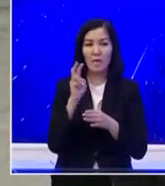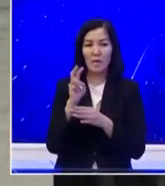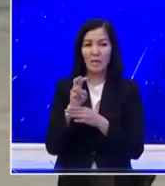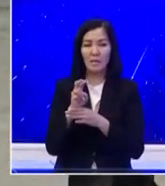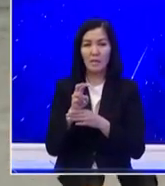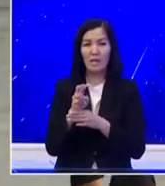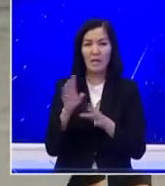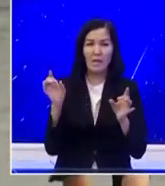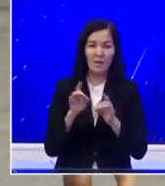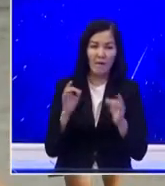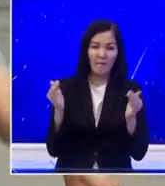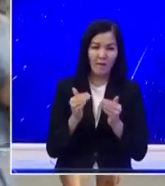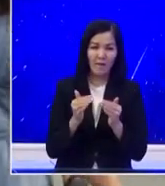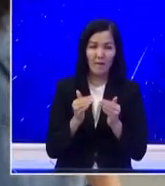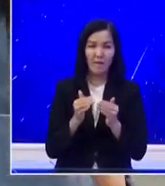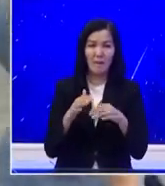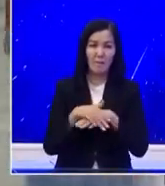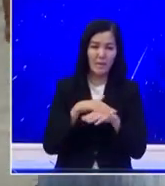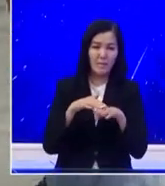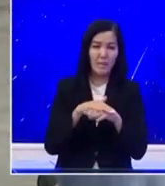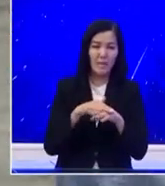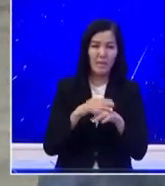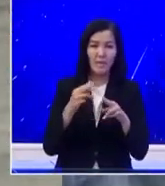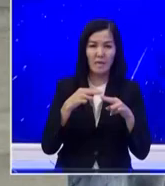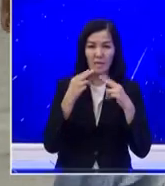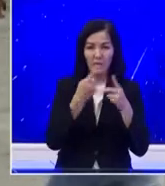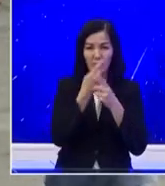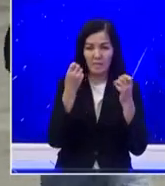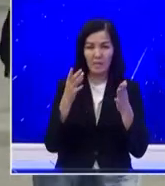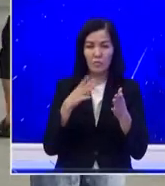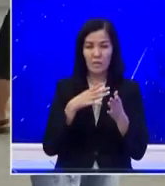кафе, базарларға уведомление берілген. Бүгін